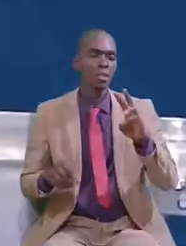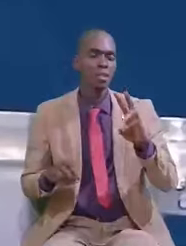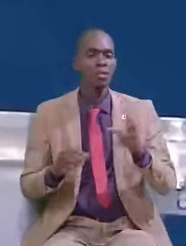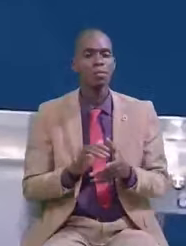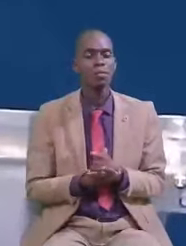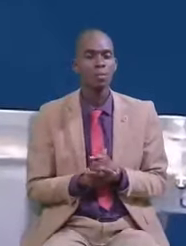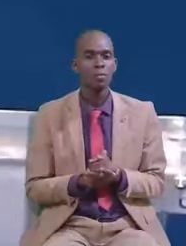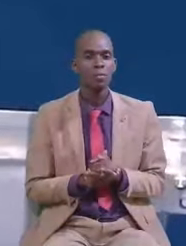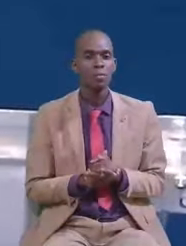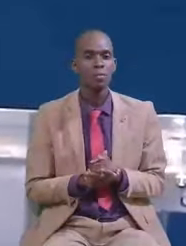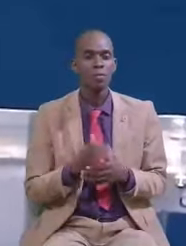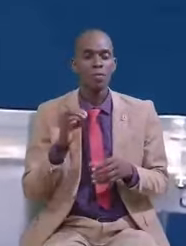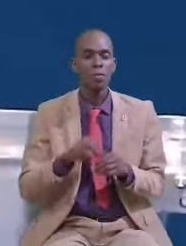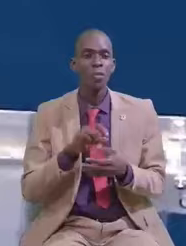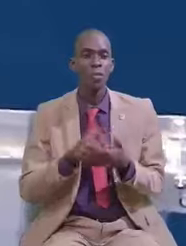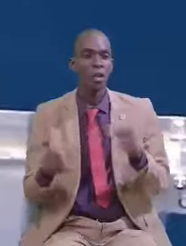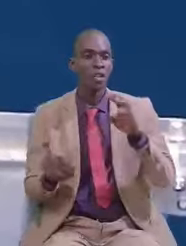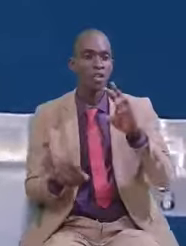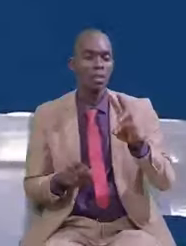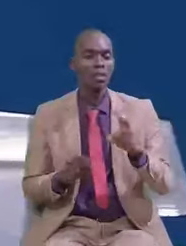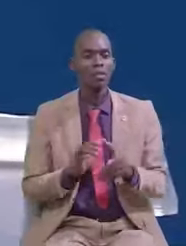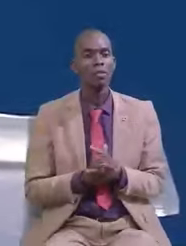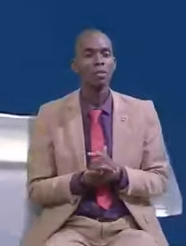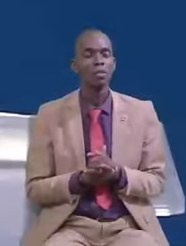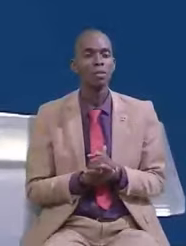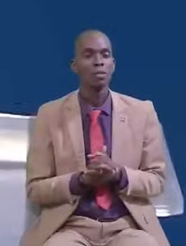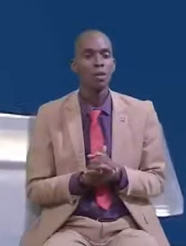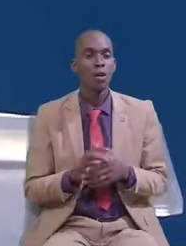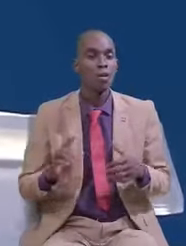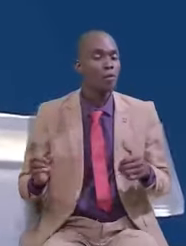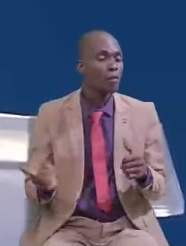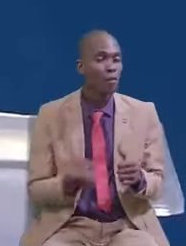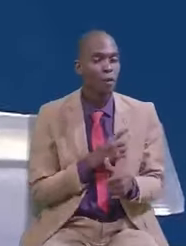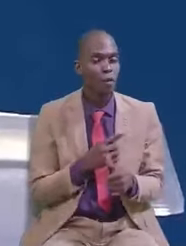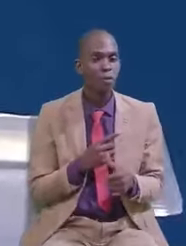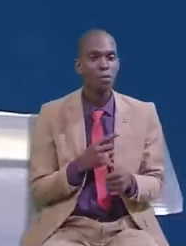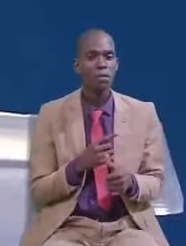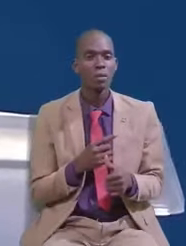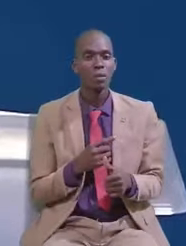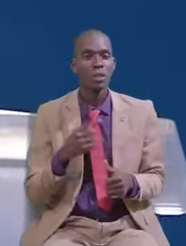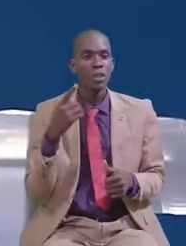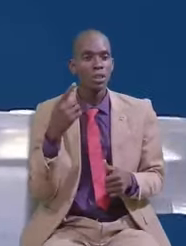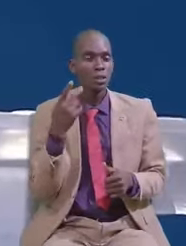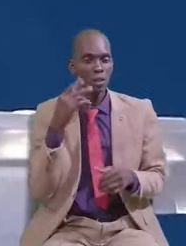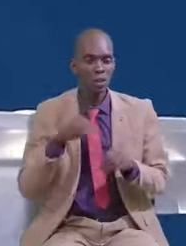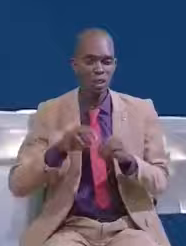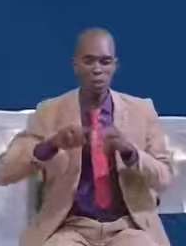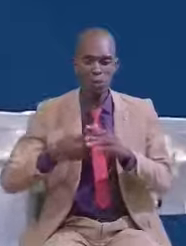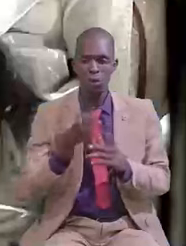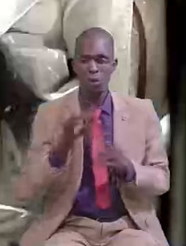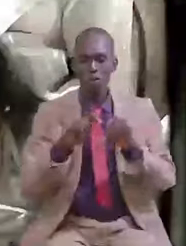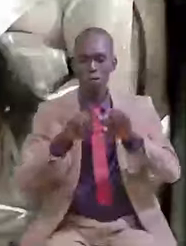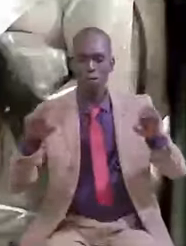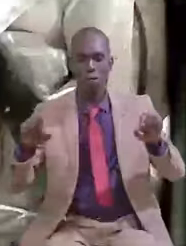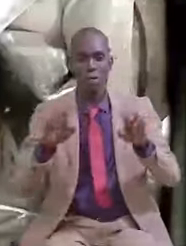Verset 6, tout d'abord, le commencement du verset 6,